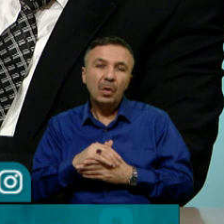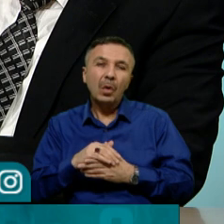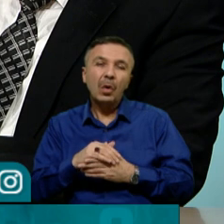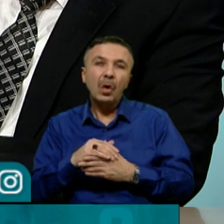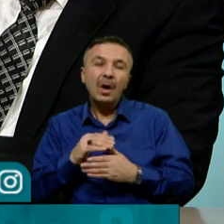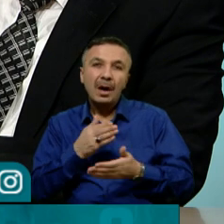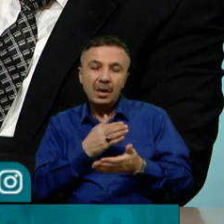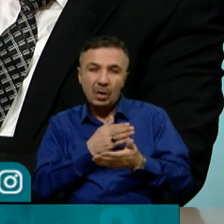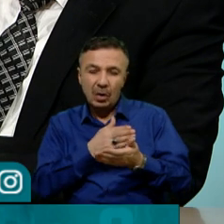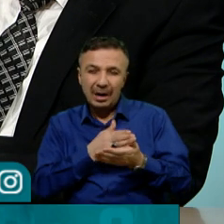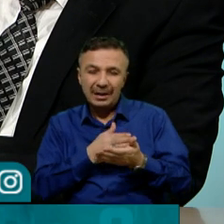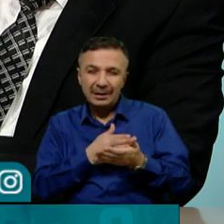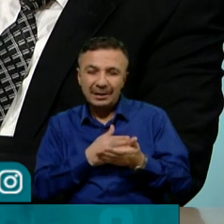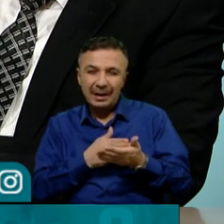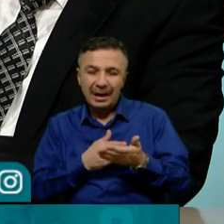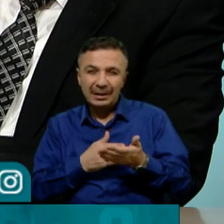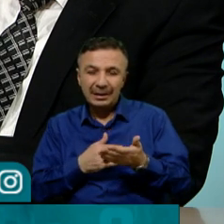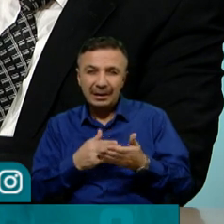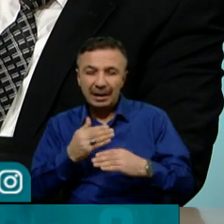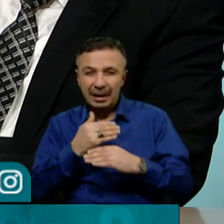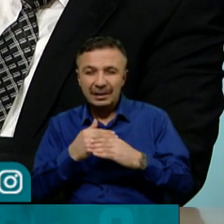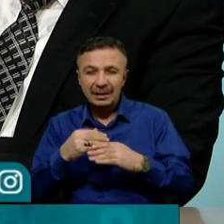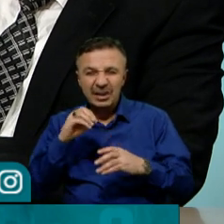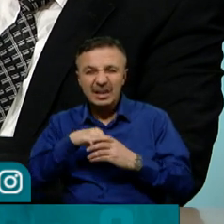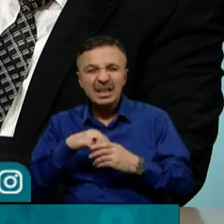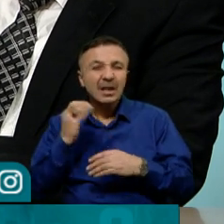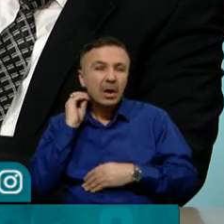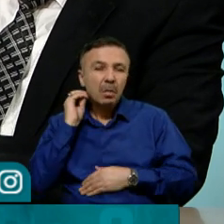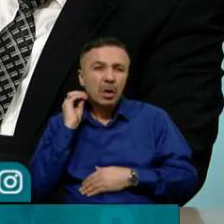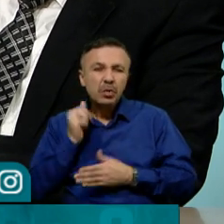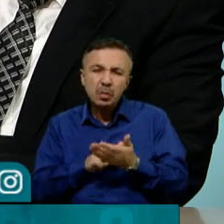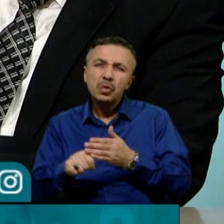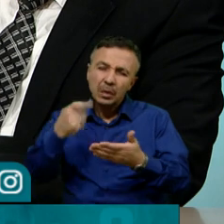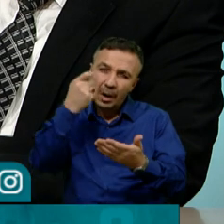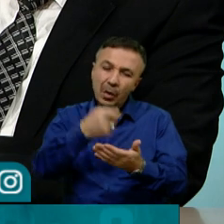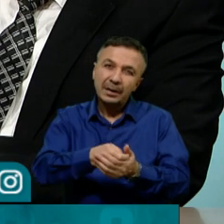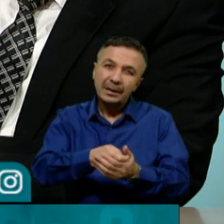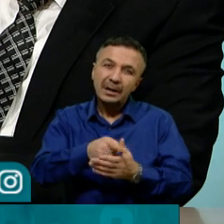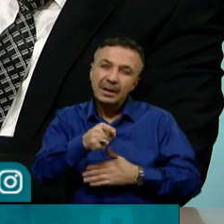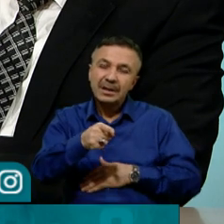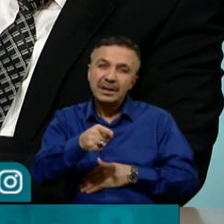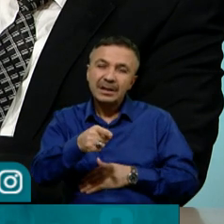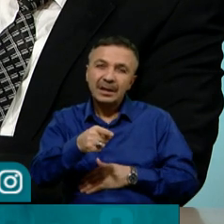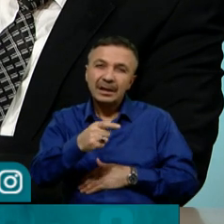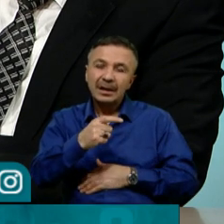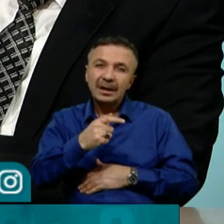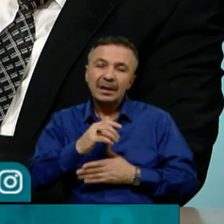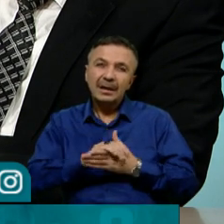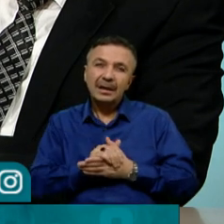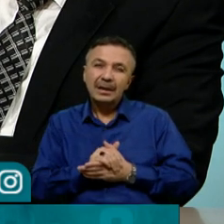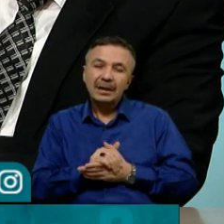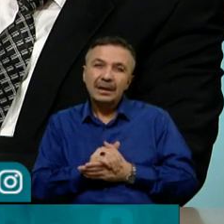Kartın içindeki borç ödendi mi efendim tümüyle ve onu ödediğiniz halde yine de size bir 60 bin lira